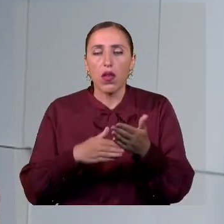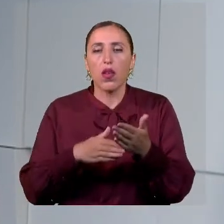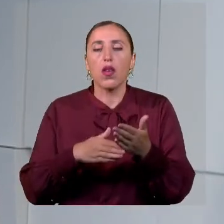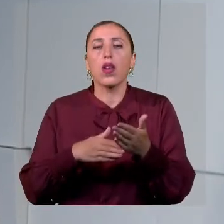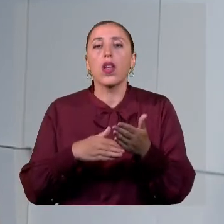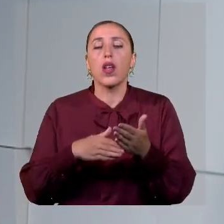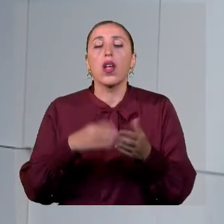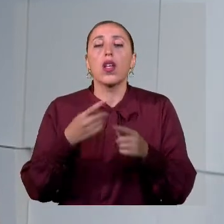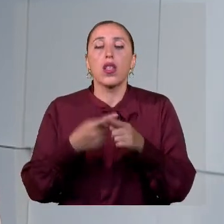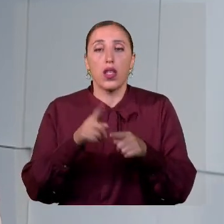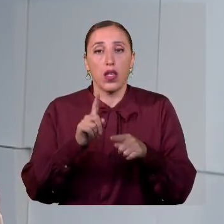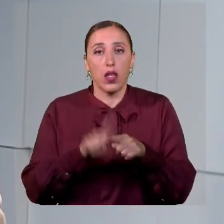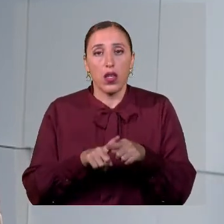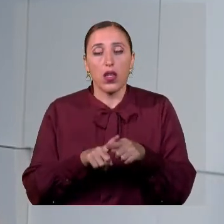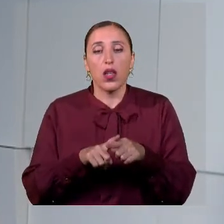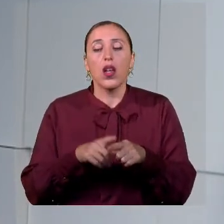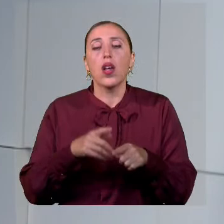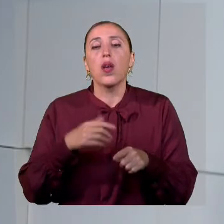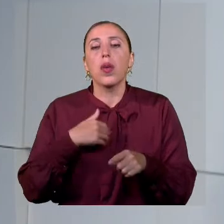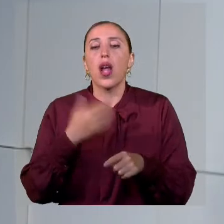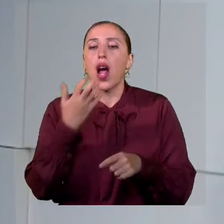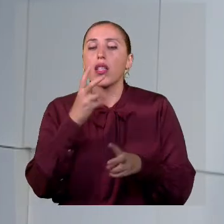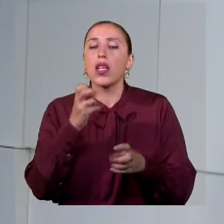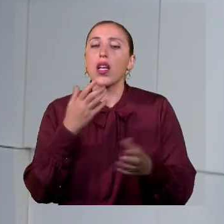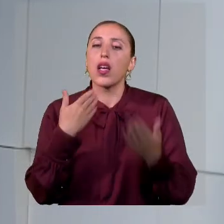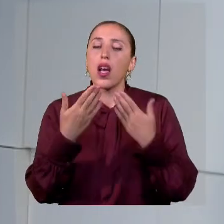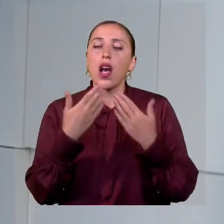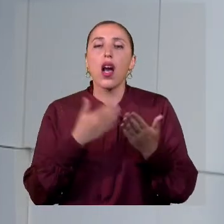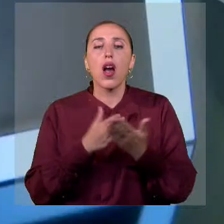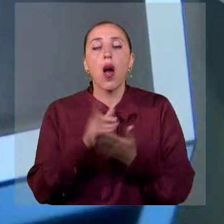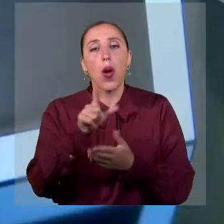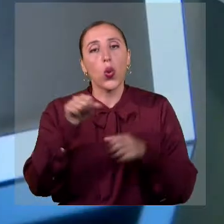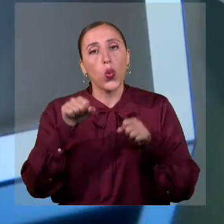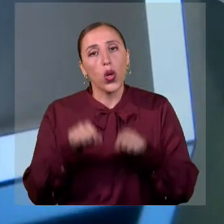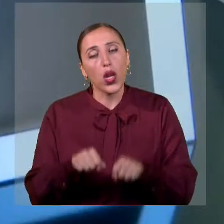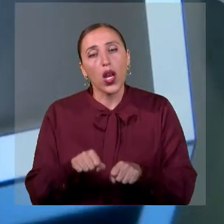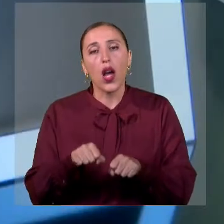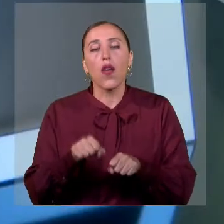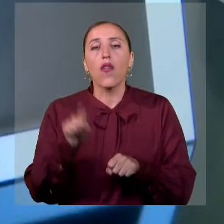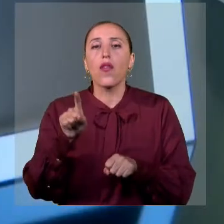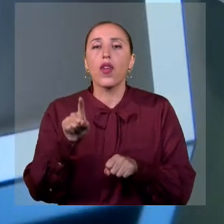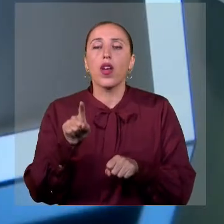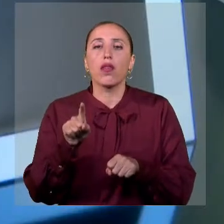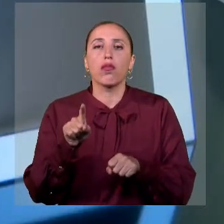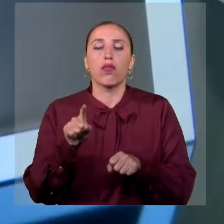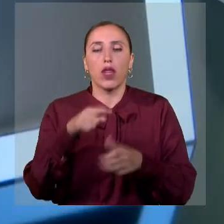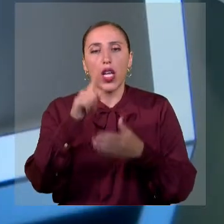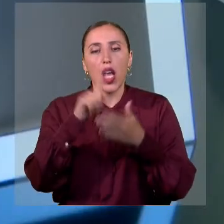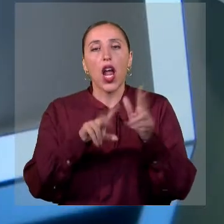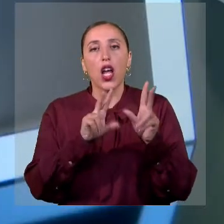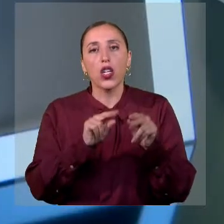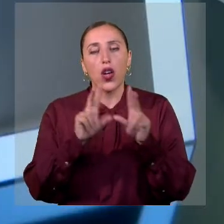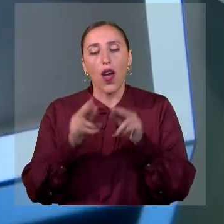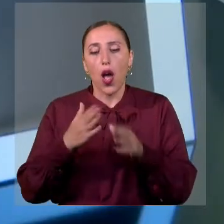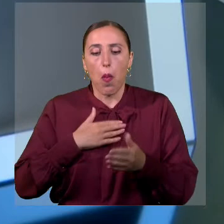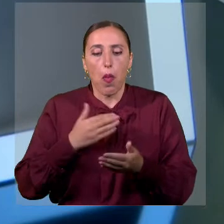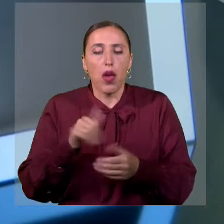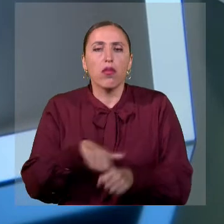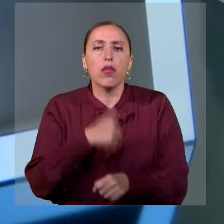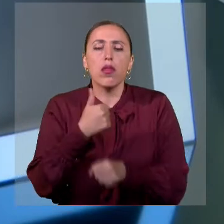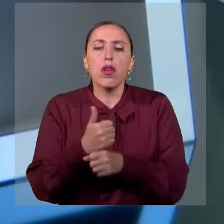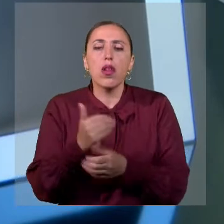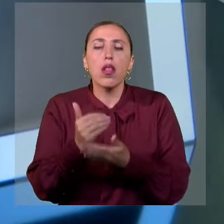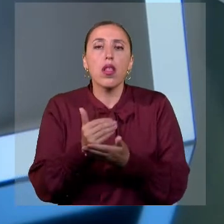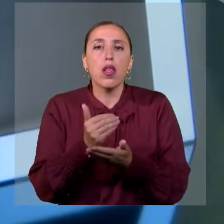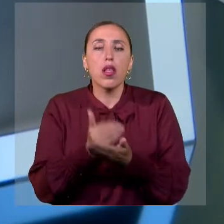մեր արտաքին քաղաքականության ուղղությունների մարդու իրավունքների երաշխավորման ի վերջո մեր սահմանադրությամբ երկու սահմանադրություններ